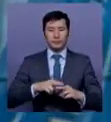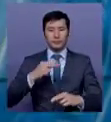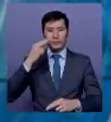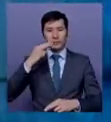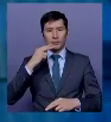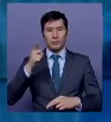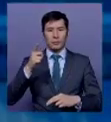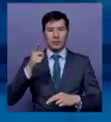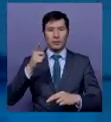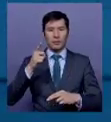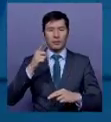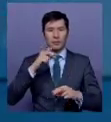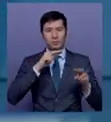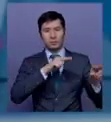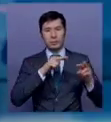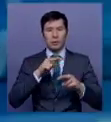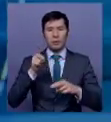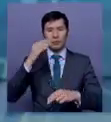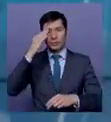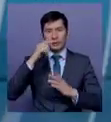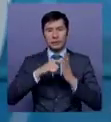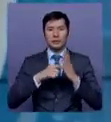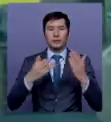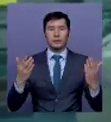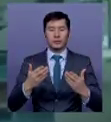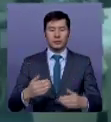берген бағасы қандай? Асылбек Тойбек айтып берсін.